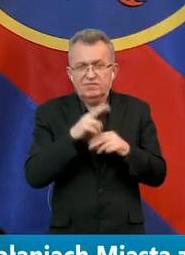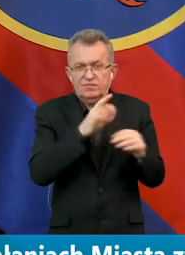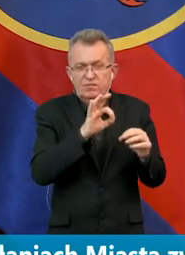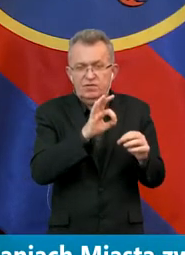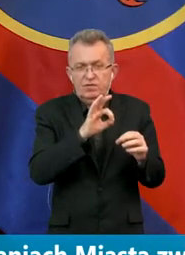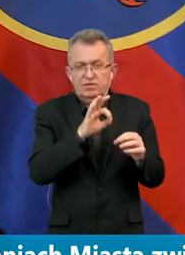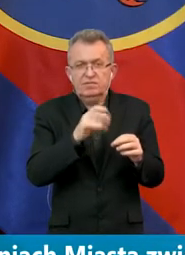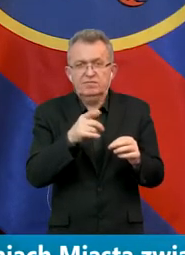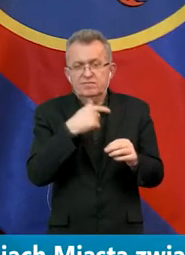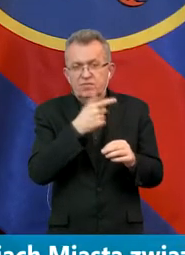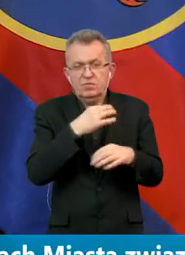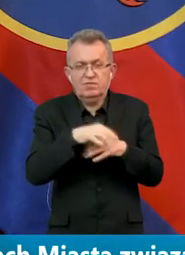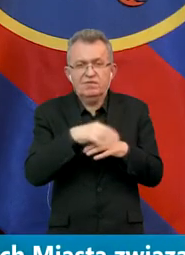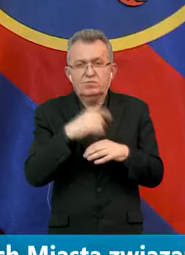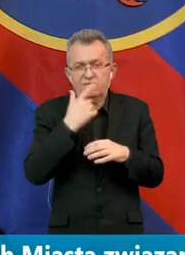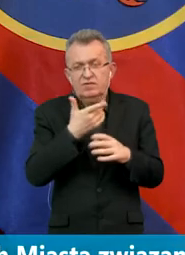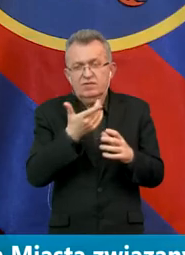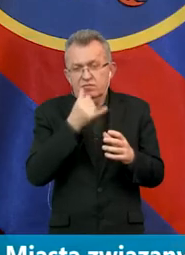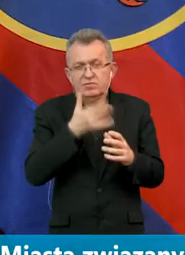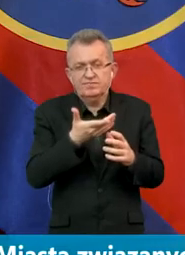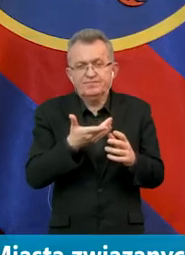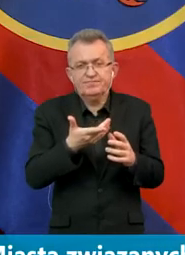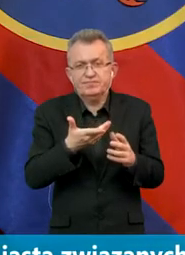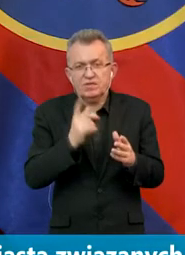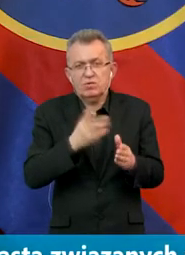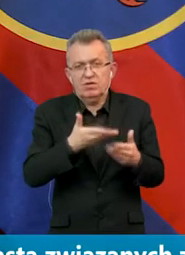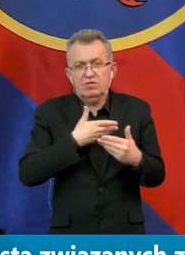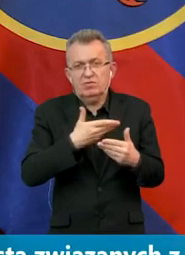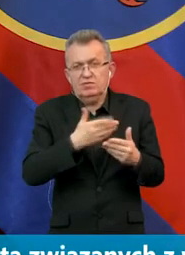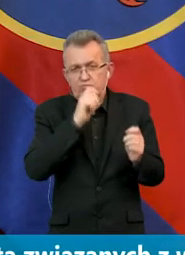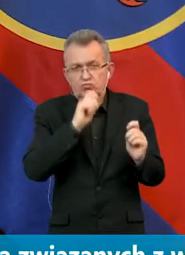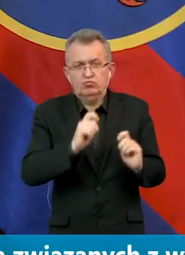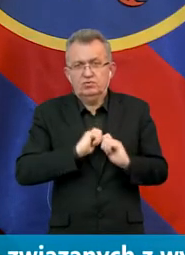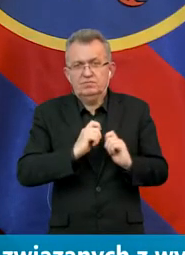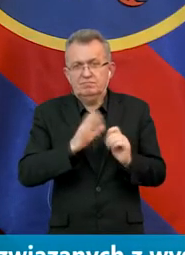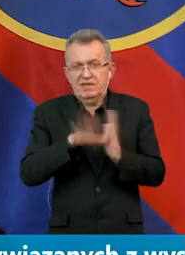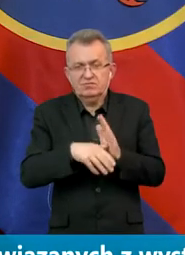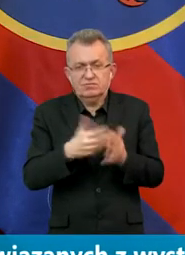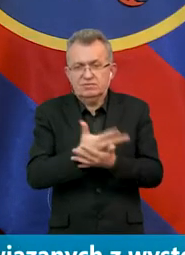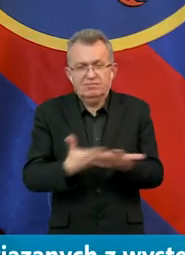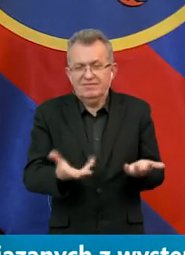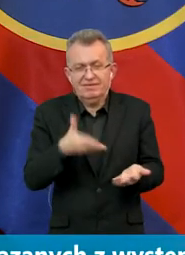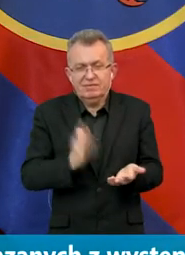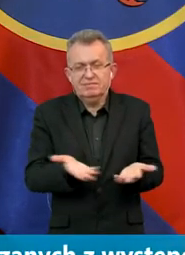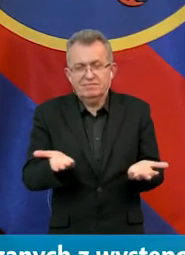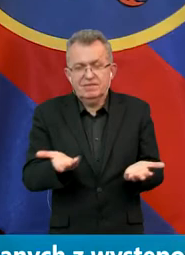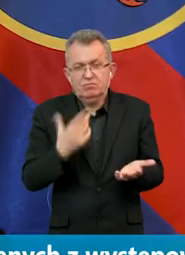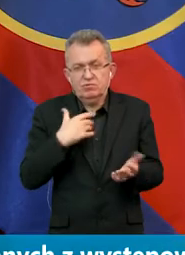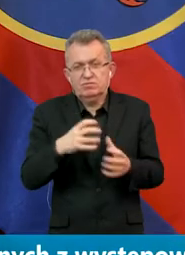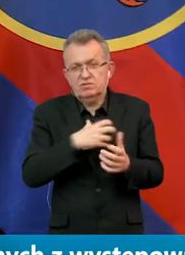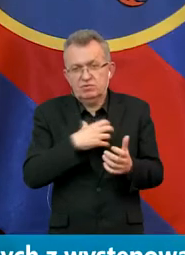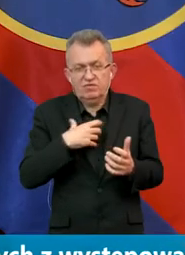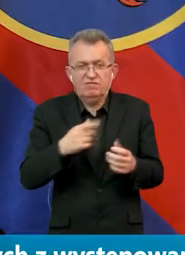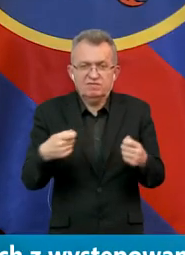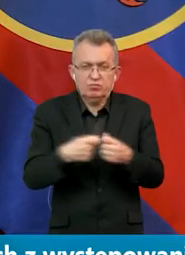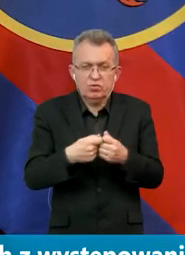uczelni oczekiwać, tak jak powiedziałem na początku, że zrobi to i przekaże w prezencie, natomiast my możemy ewentualnie zagospodarować